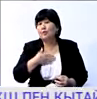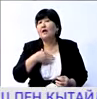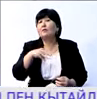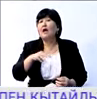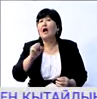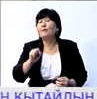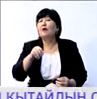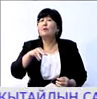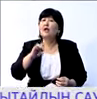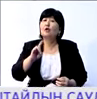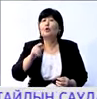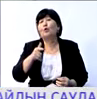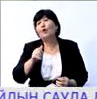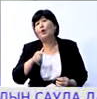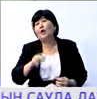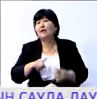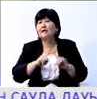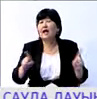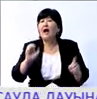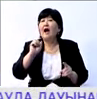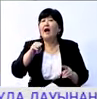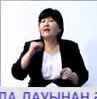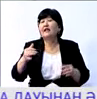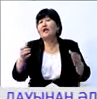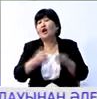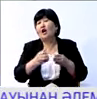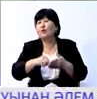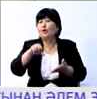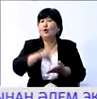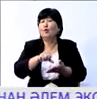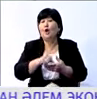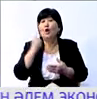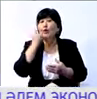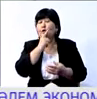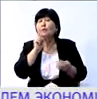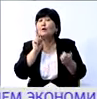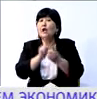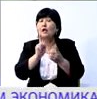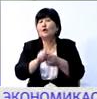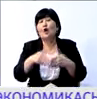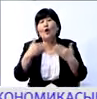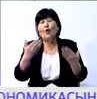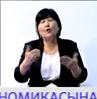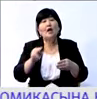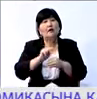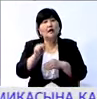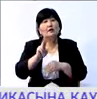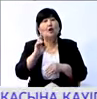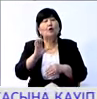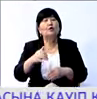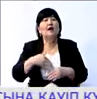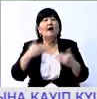барысында Mail.ru, Google сынды маңдайалды IT компаниялардың өкілдерімен көзбе-көз кездесіп, олардың тәлімгерлік курсын